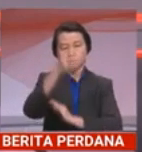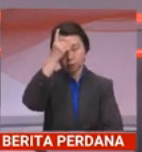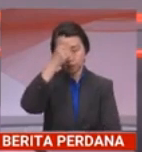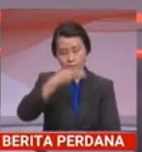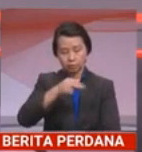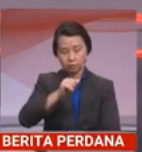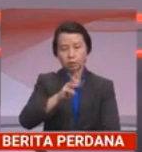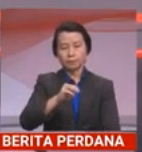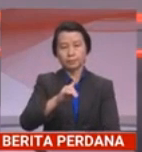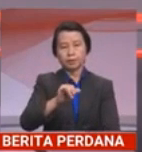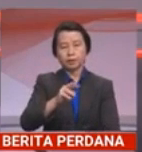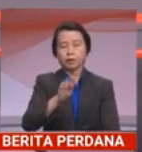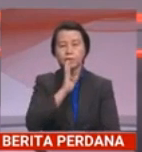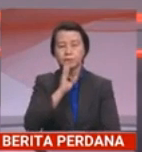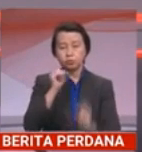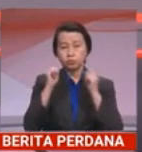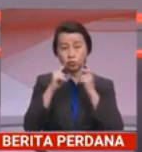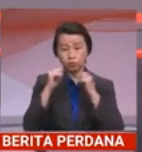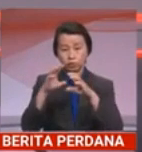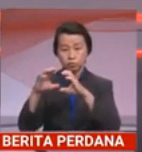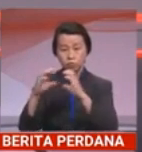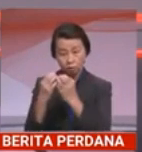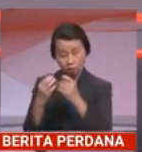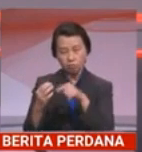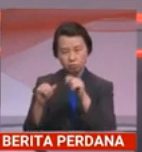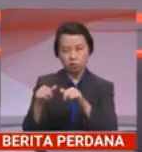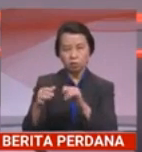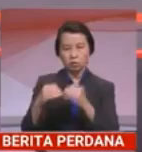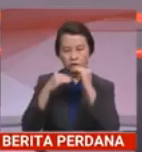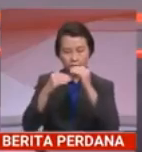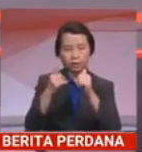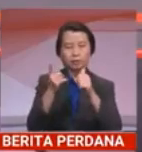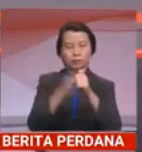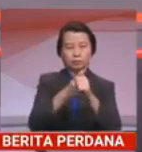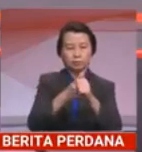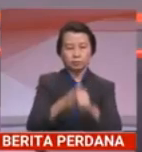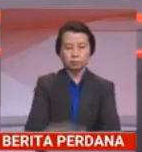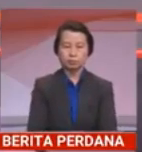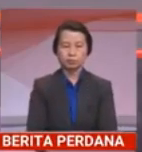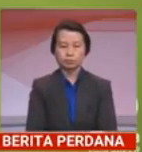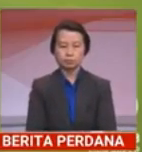Hamidin Mohamad Amin berkata penswastaan kelab setakat ini masih di peringkat pertama.